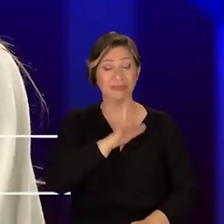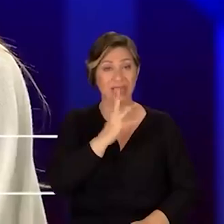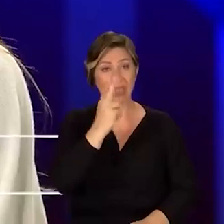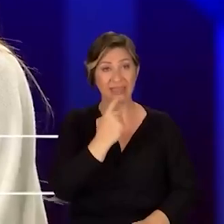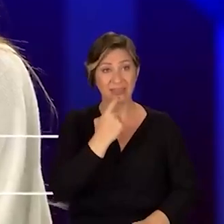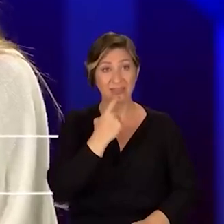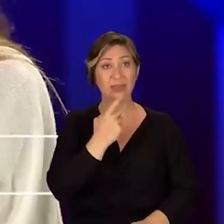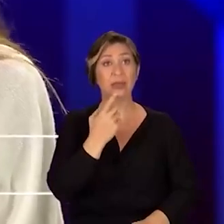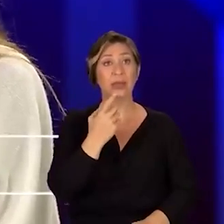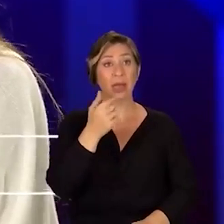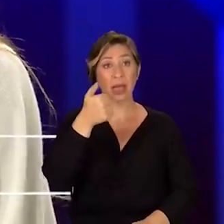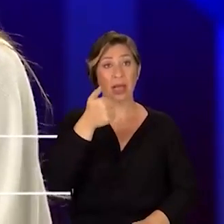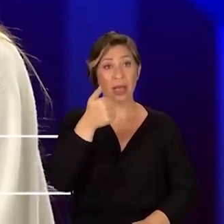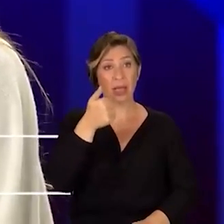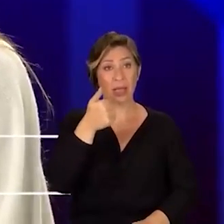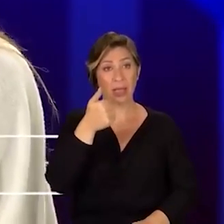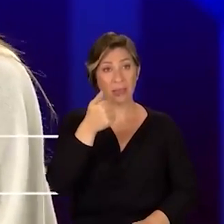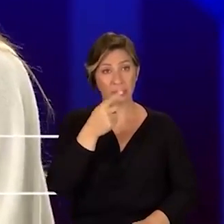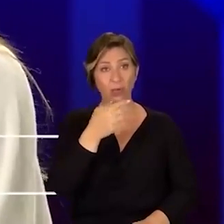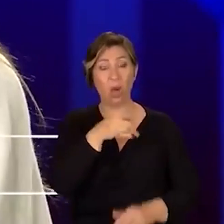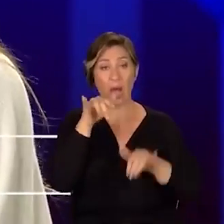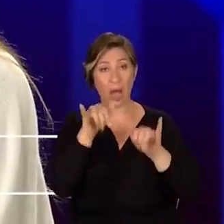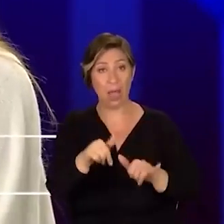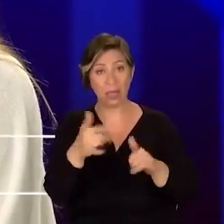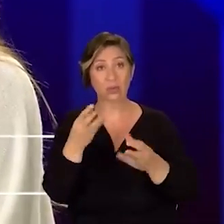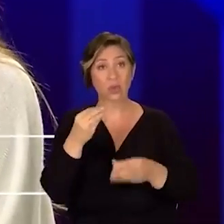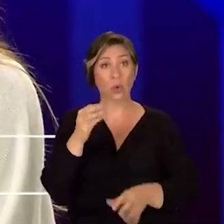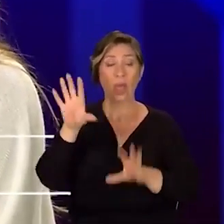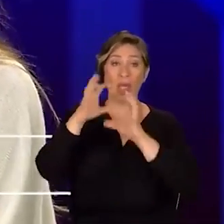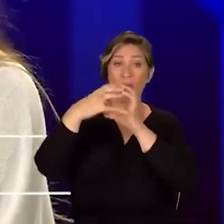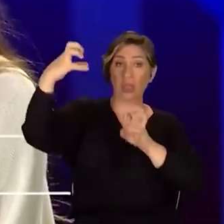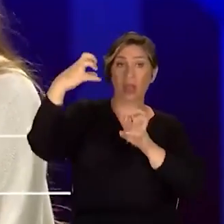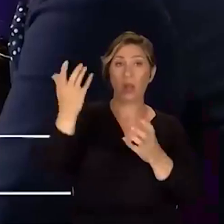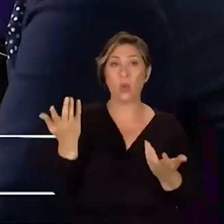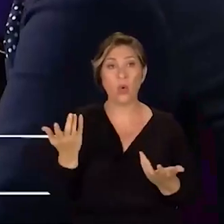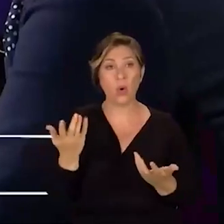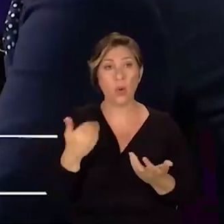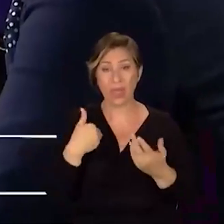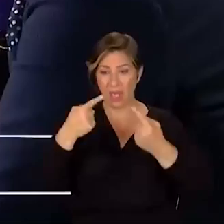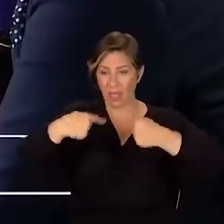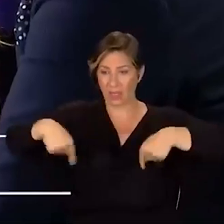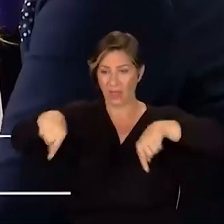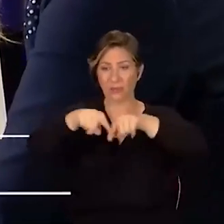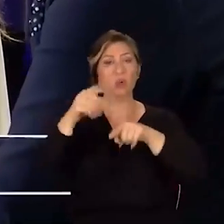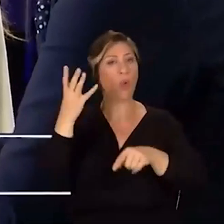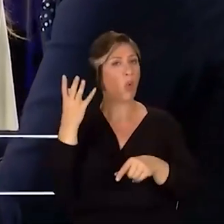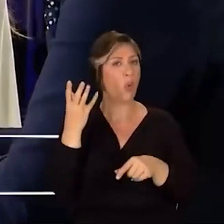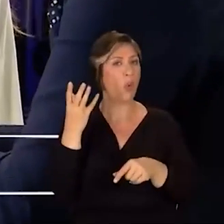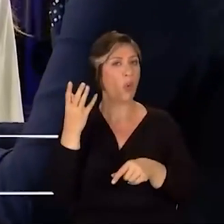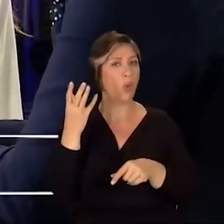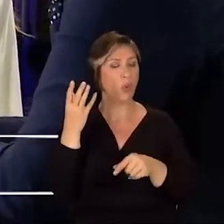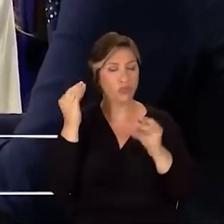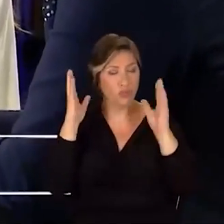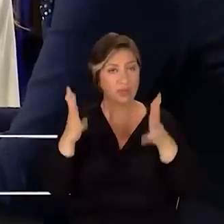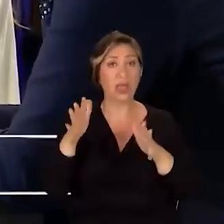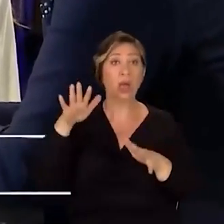yaşında almost, 6,5. O da aynı şekilde çok etkileniyor bu olaylardan. Ben etrafımızda oldukça